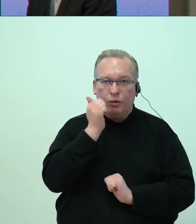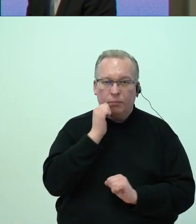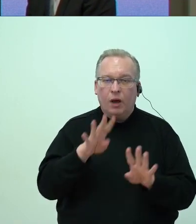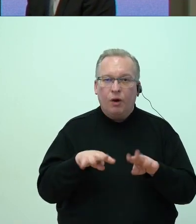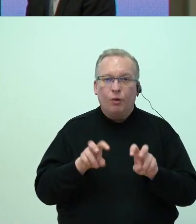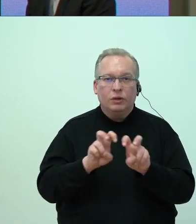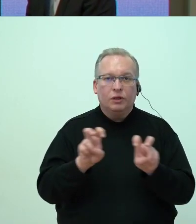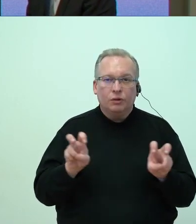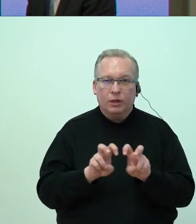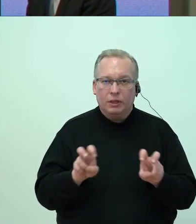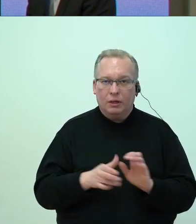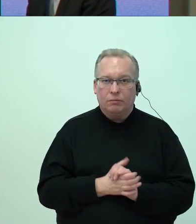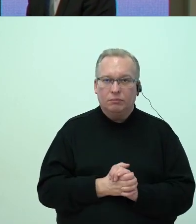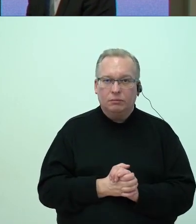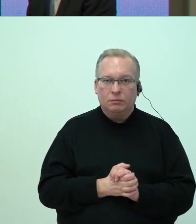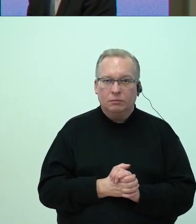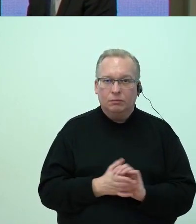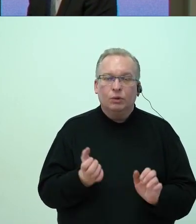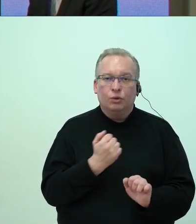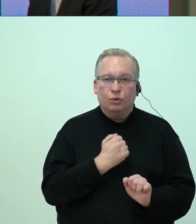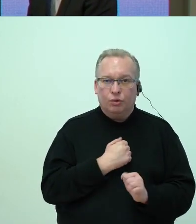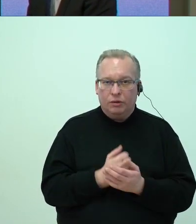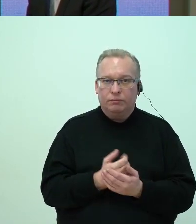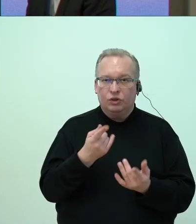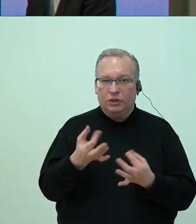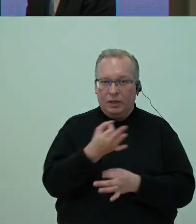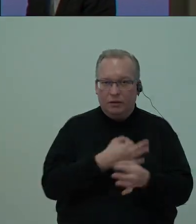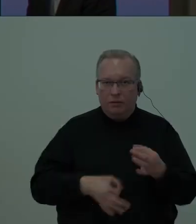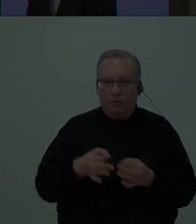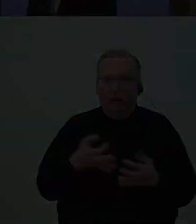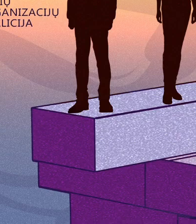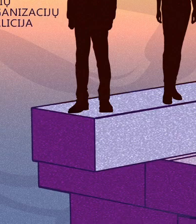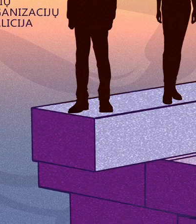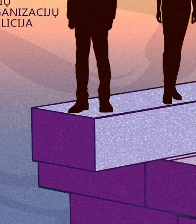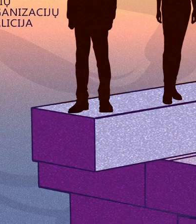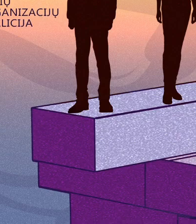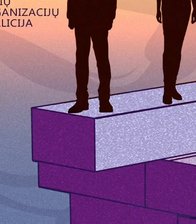dėkoju auditorijai. Turiu dėja šią diskusiją baigti.